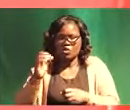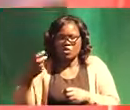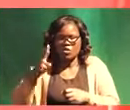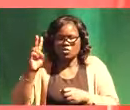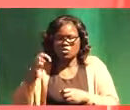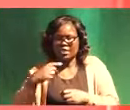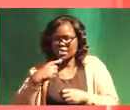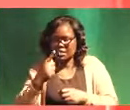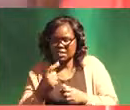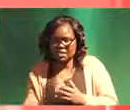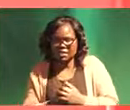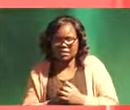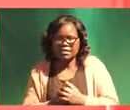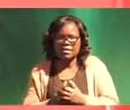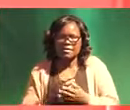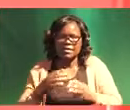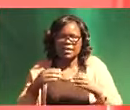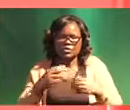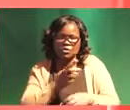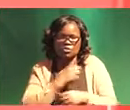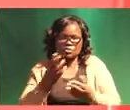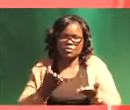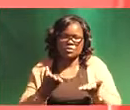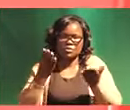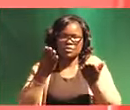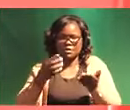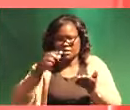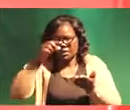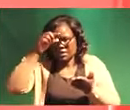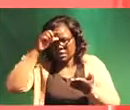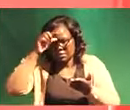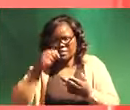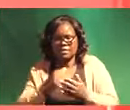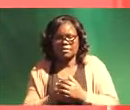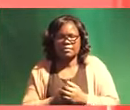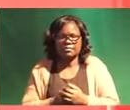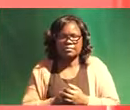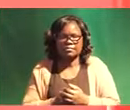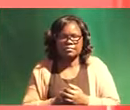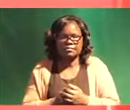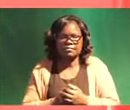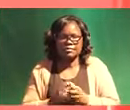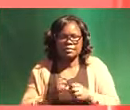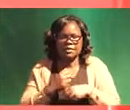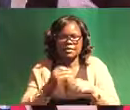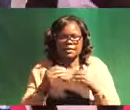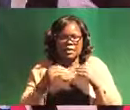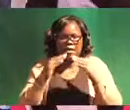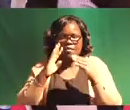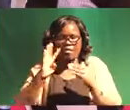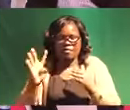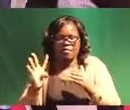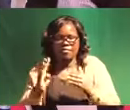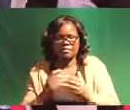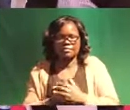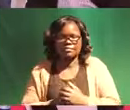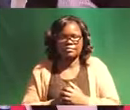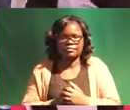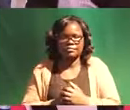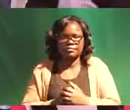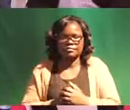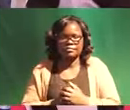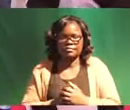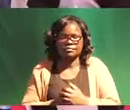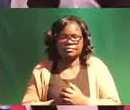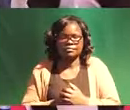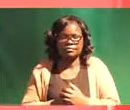amesema ile hospitali ikipanda mheshimiwa gavana na wewe ya Lare ipande ifike level 4 ndio isukue ile space ya ile ambayo